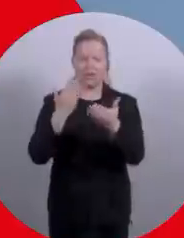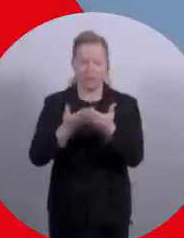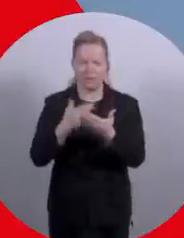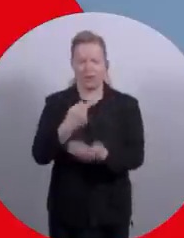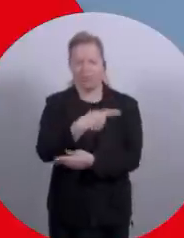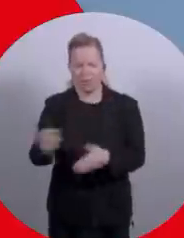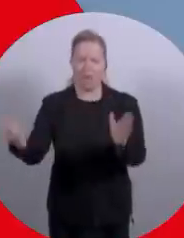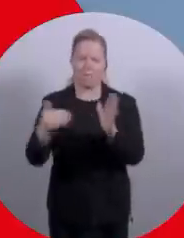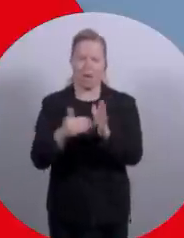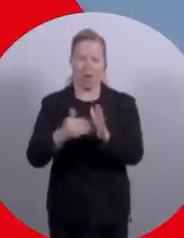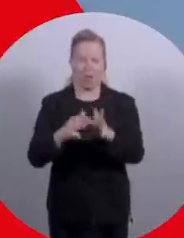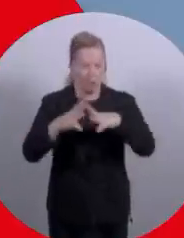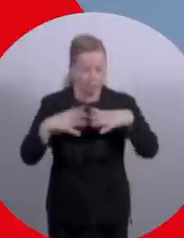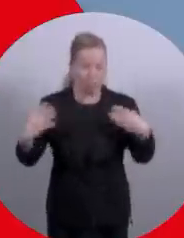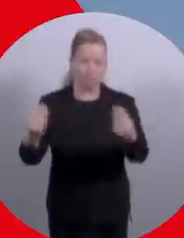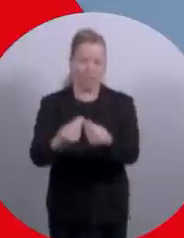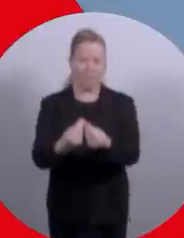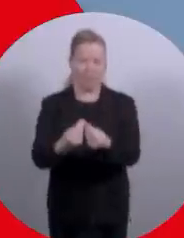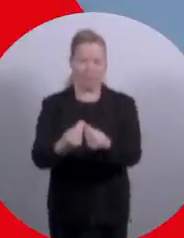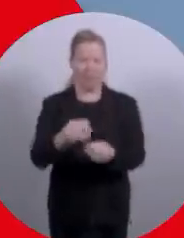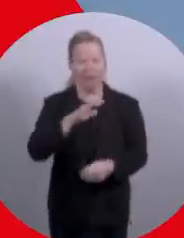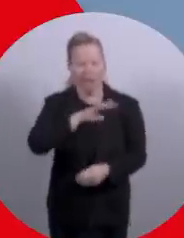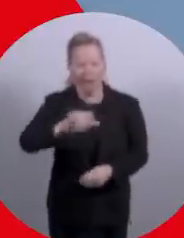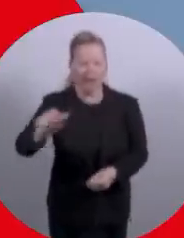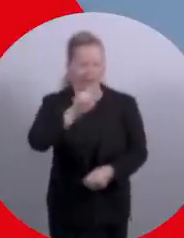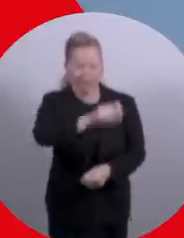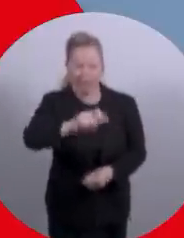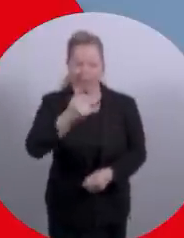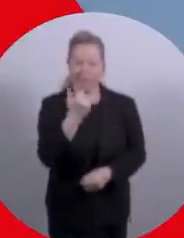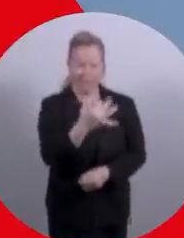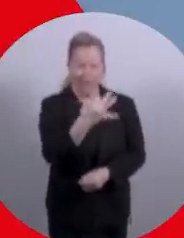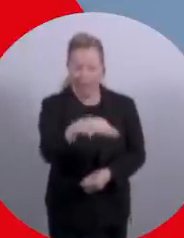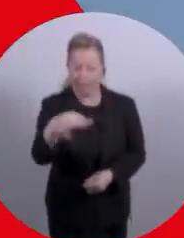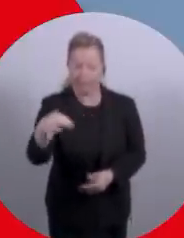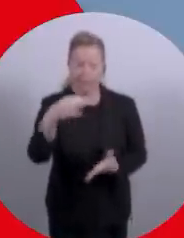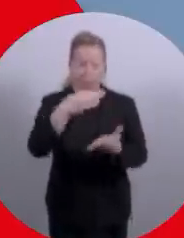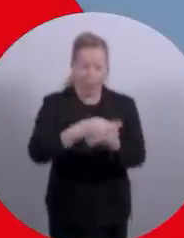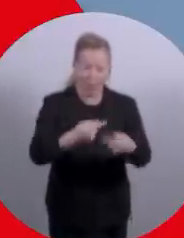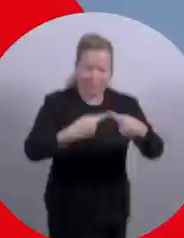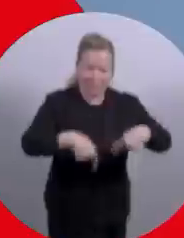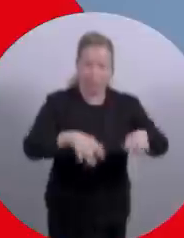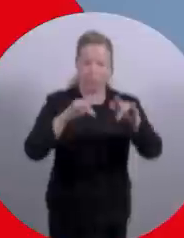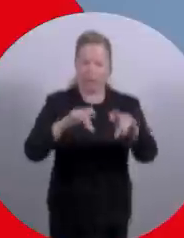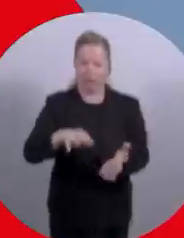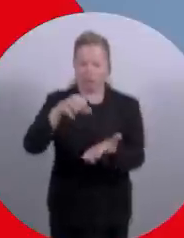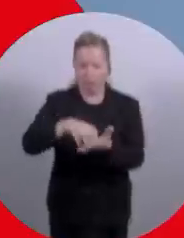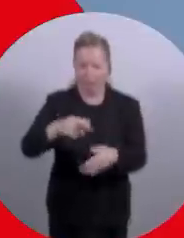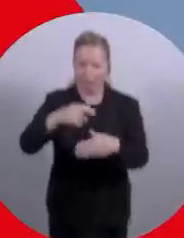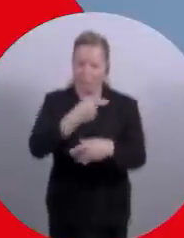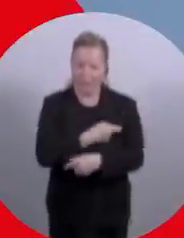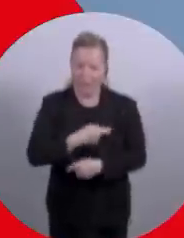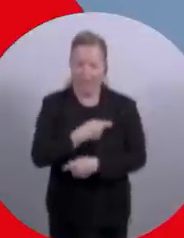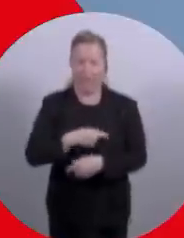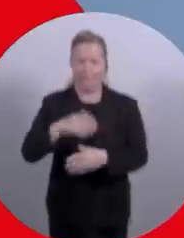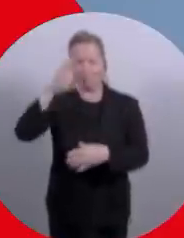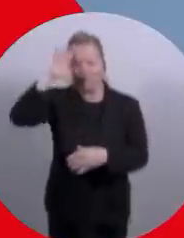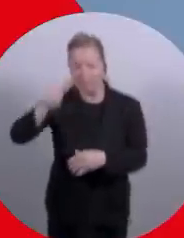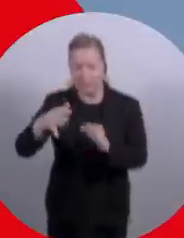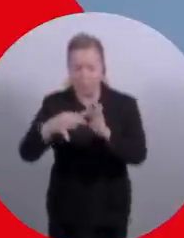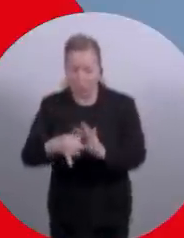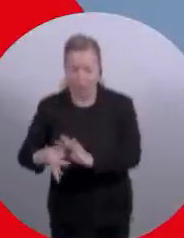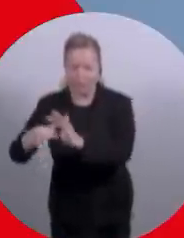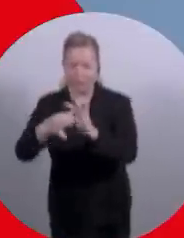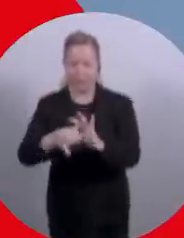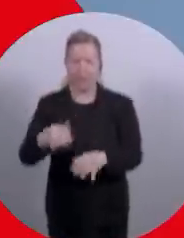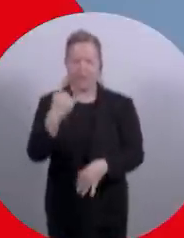alle miteinander euch alle jede einzelne ortssektion jede Stadtpartei jede Bezirksorganisation